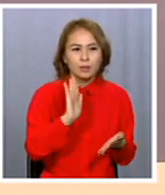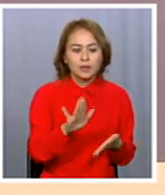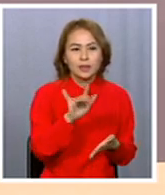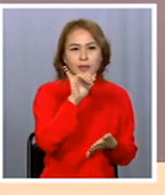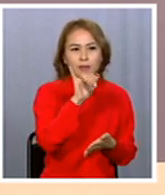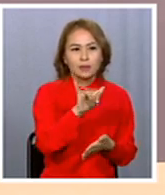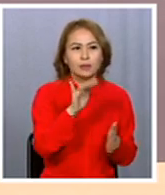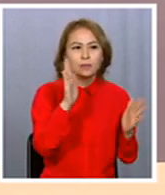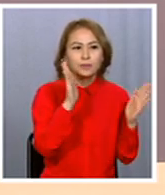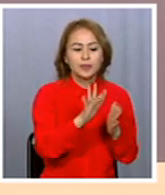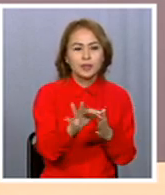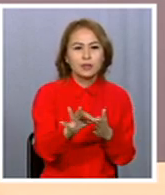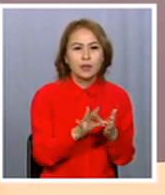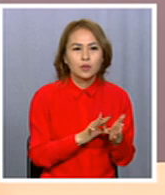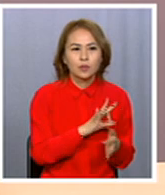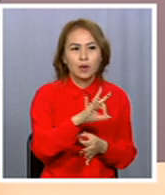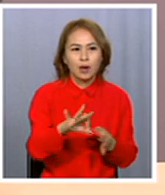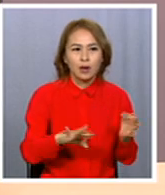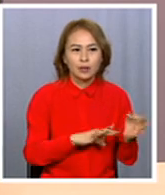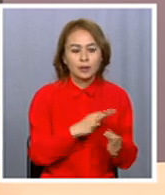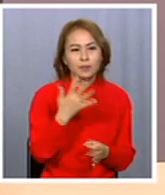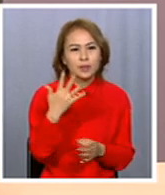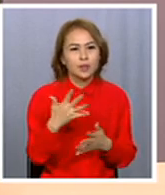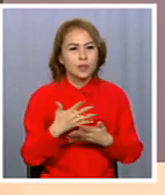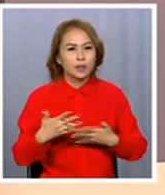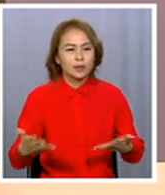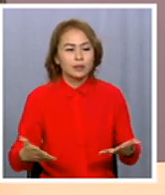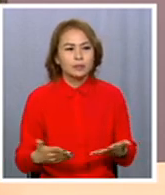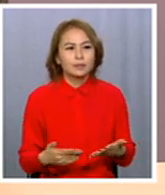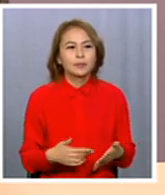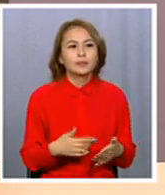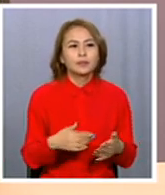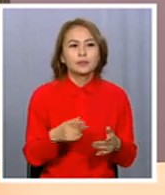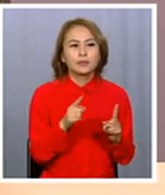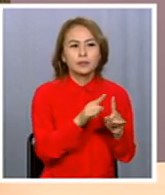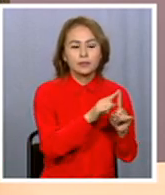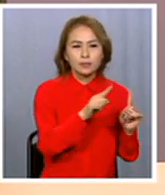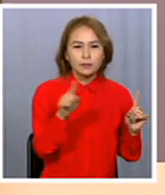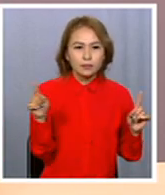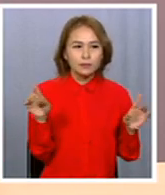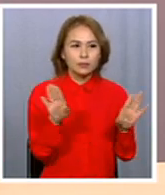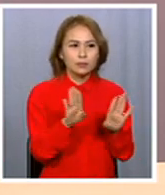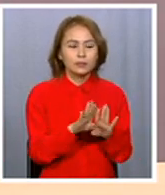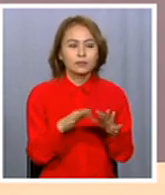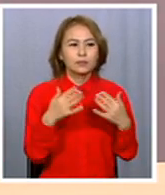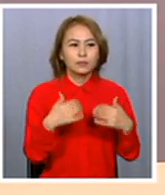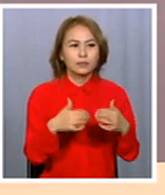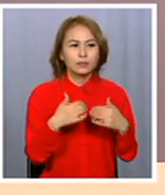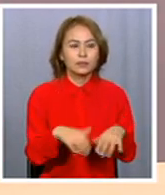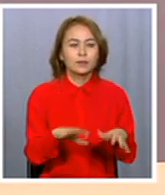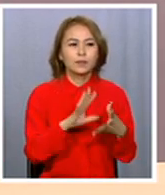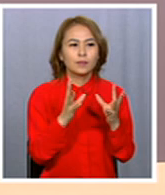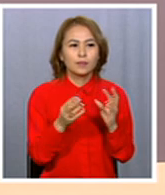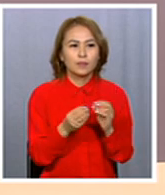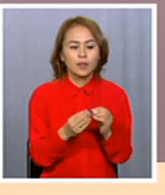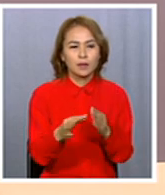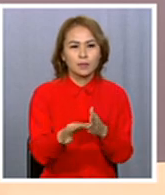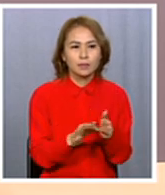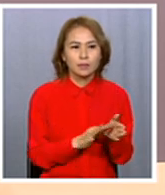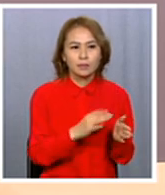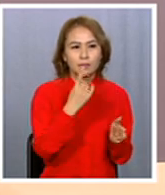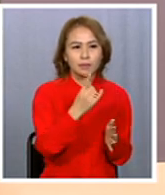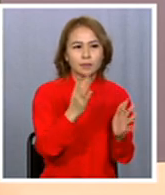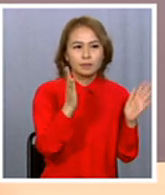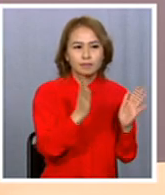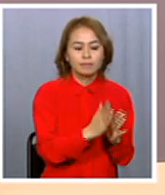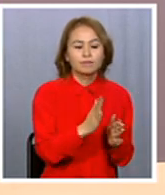белгісізі 1-ден артық, 5-тен кем. Сан сәулесін сызып, сан сәулесінің бойынан 1-ден артық